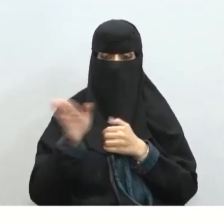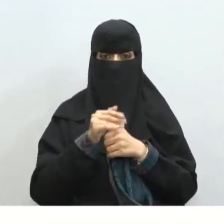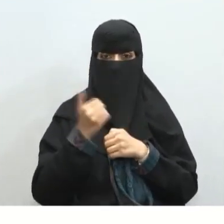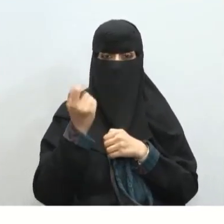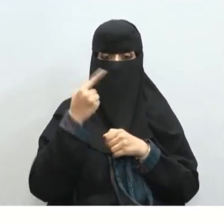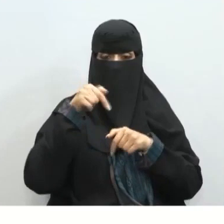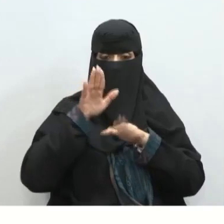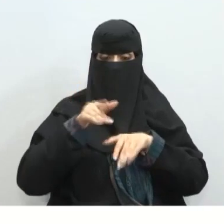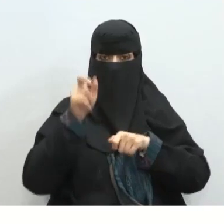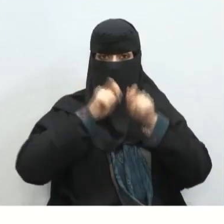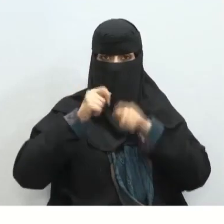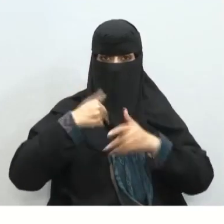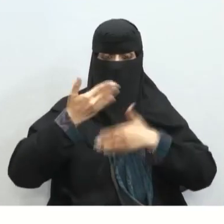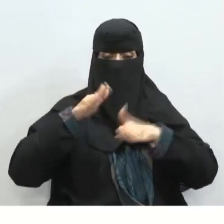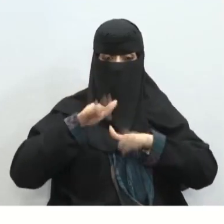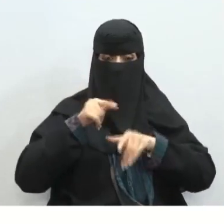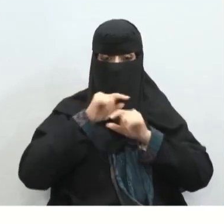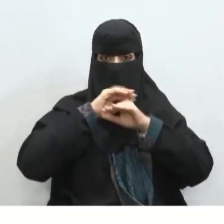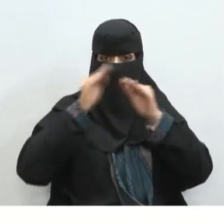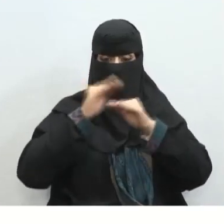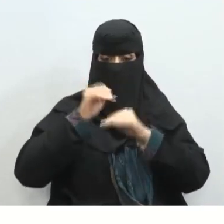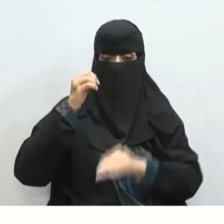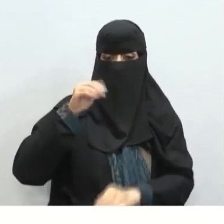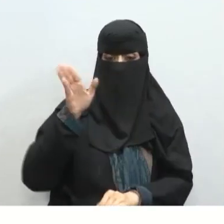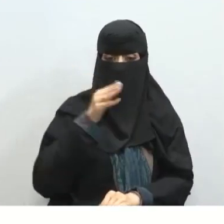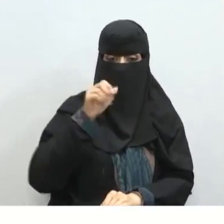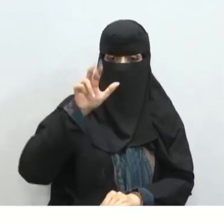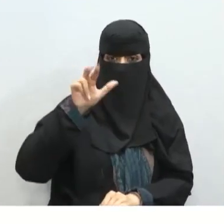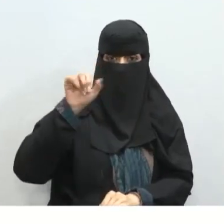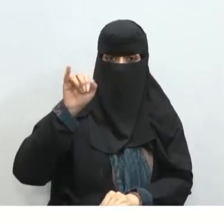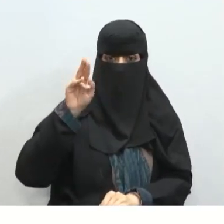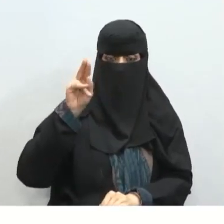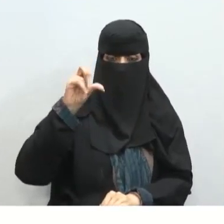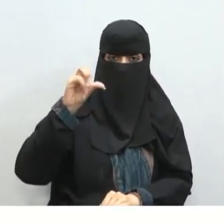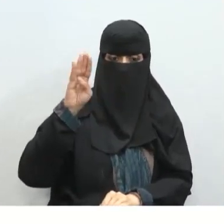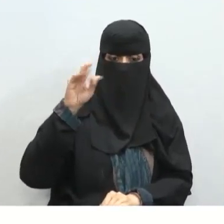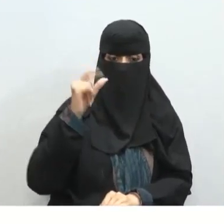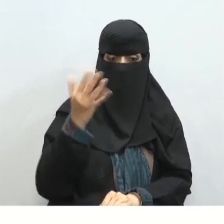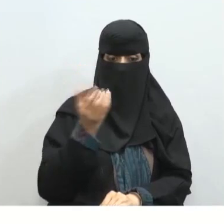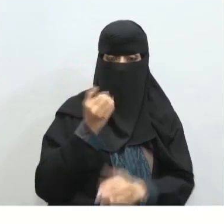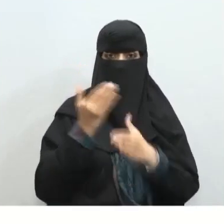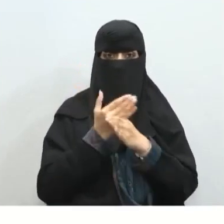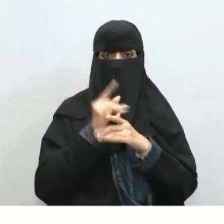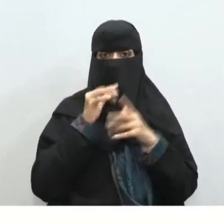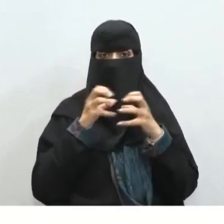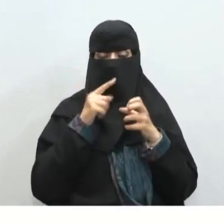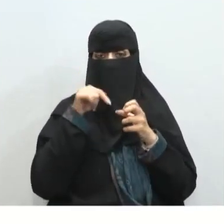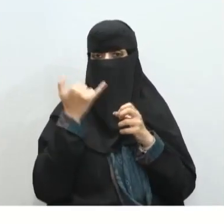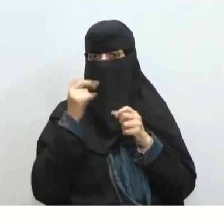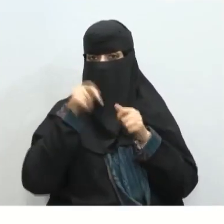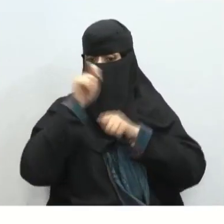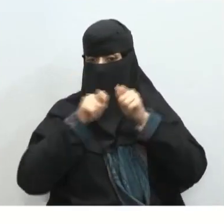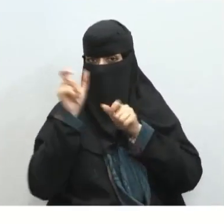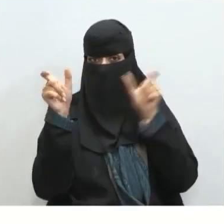عشر اي العمليات الحيويه تحدث في كل من غشاء الثايلاكويد وغشاء الميتوكندريا اعطي سببا يفسر اهميه هذه